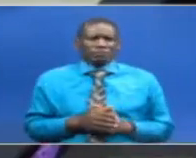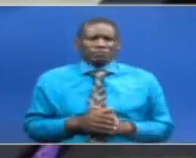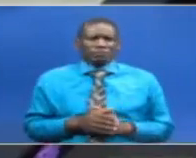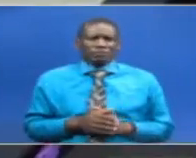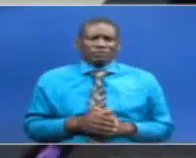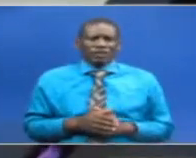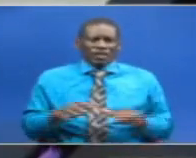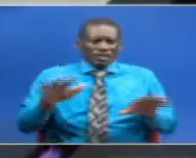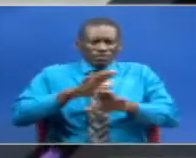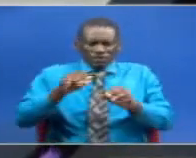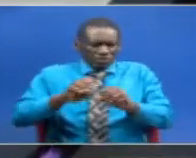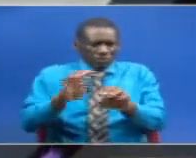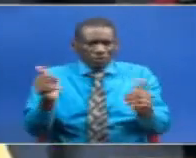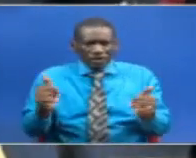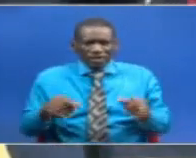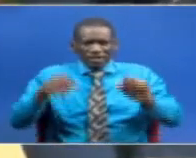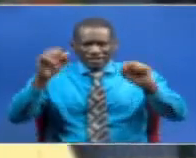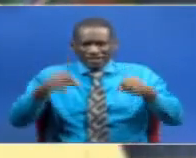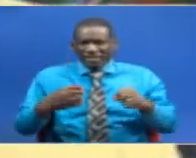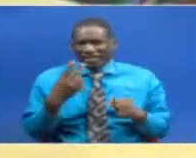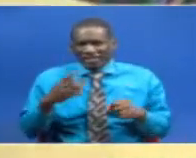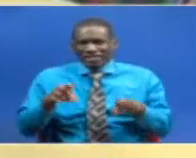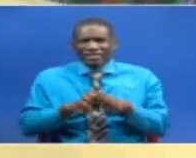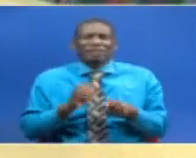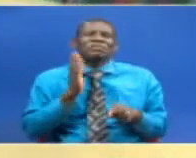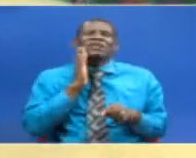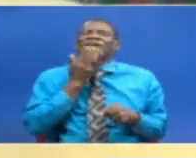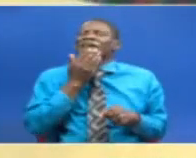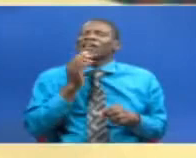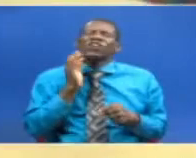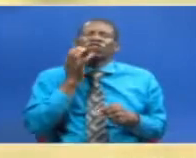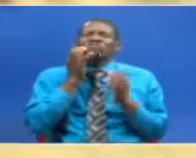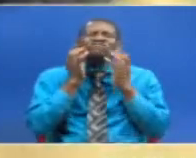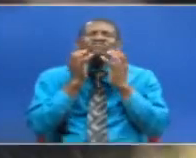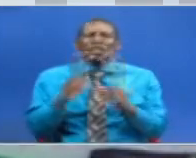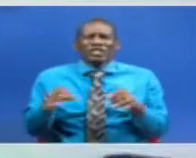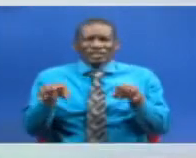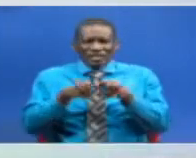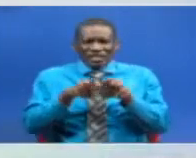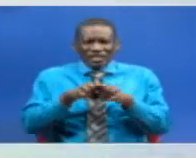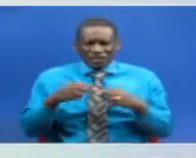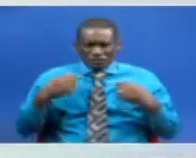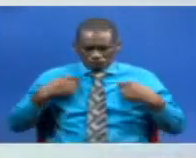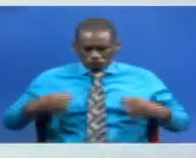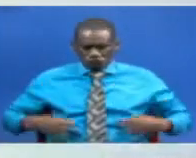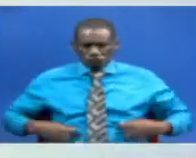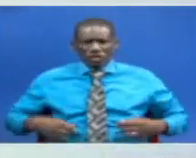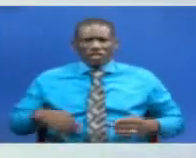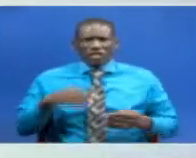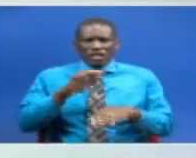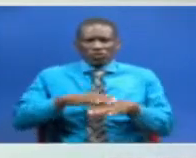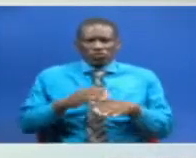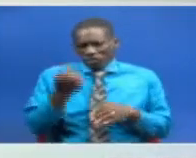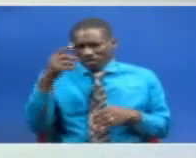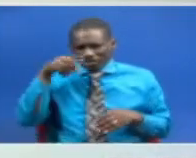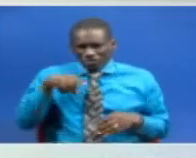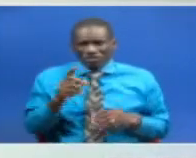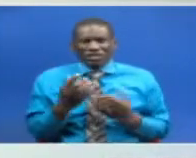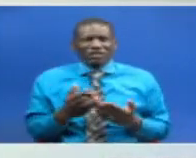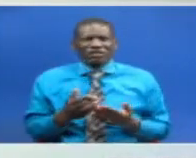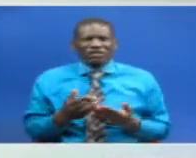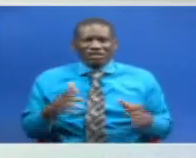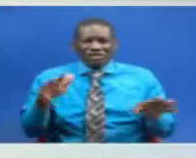inajisimamia. Ala, naona hata rangi ya ndevu inawiana na suti. Nzuri saa zingine kujielewa. It all